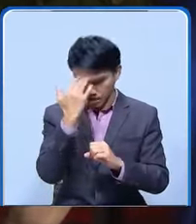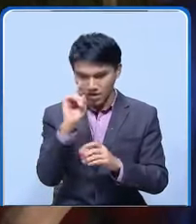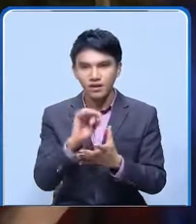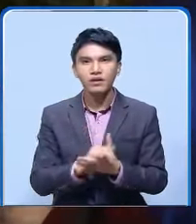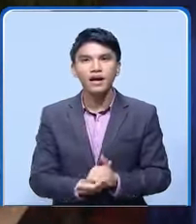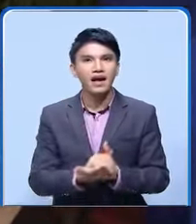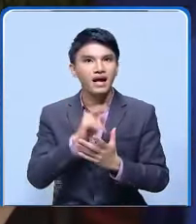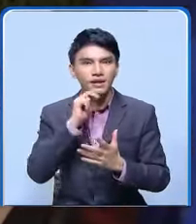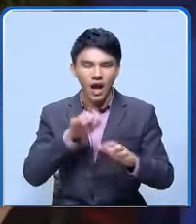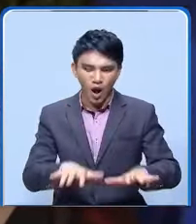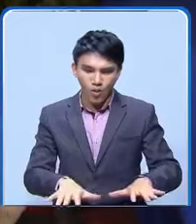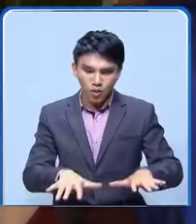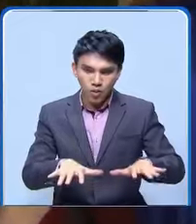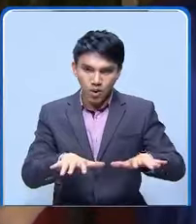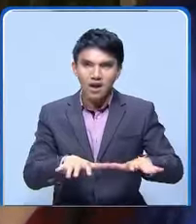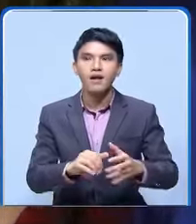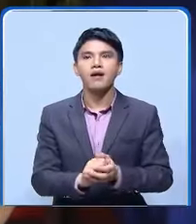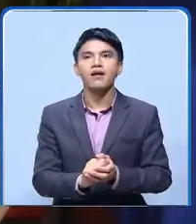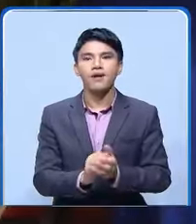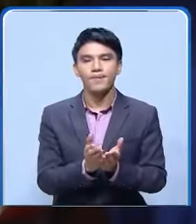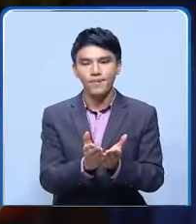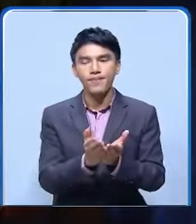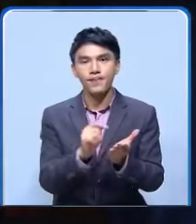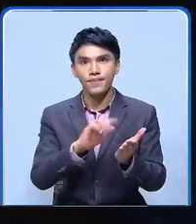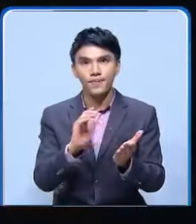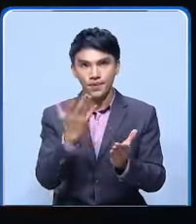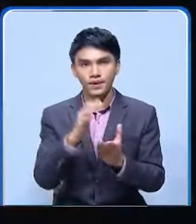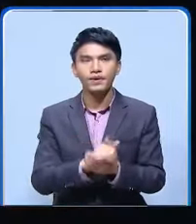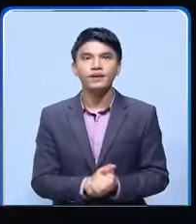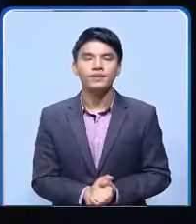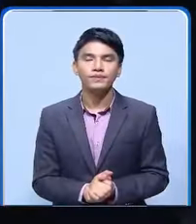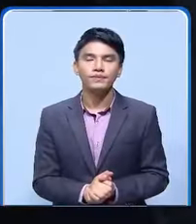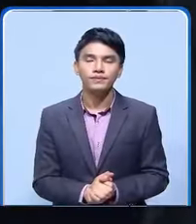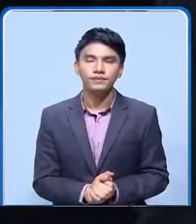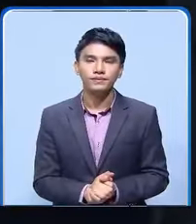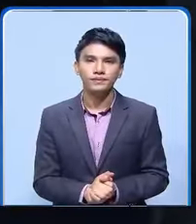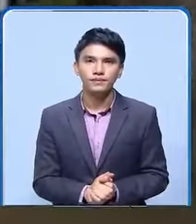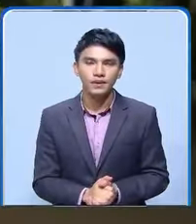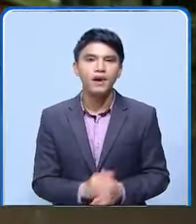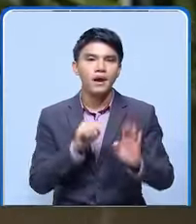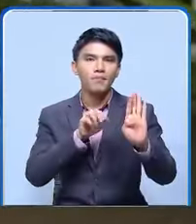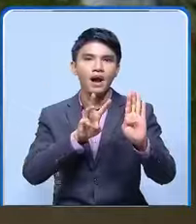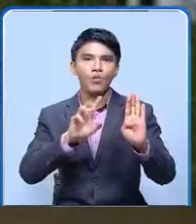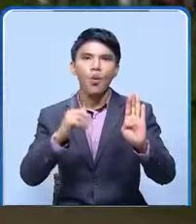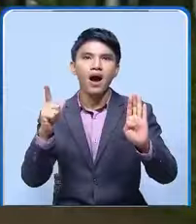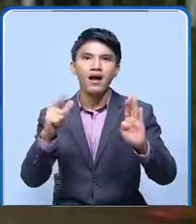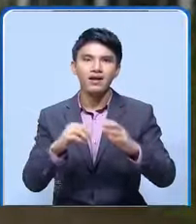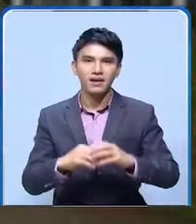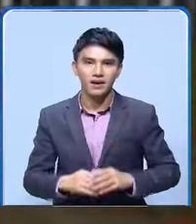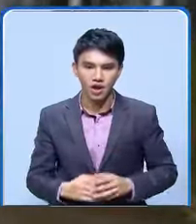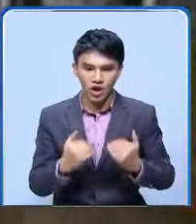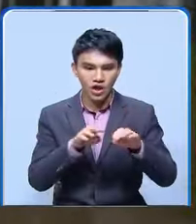น้ำค่อนข้างสูงนะครับทำให้ต้องใช้เรือเข้ามารับครับ โดยในหมู่บ้านวังทองถือเป็นพื้นที่ลุ่มต่ำเวล